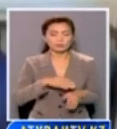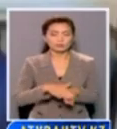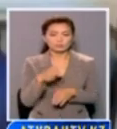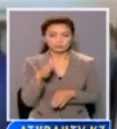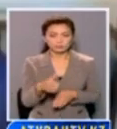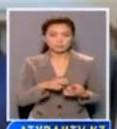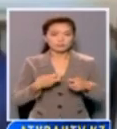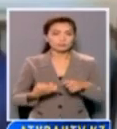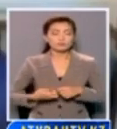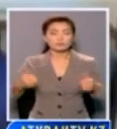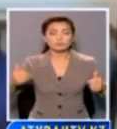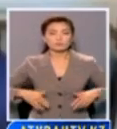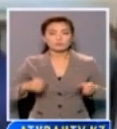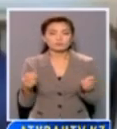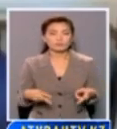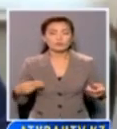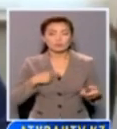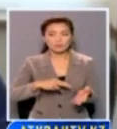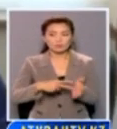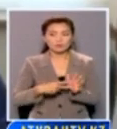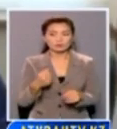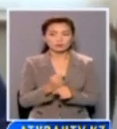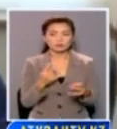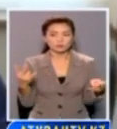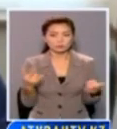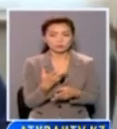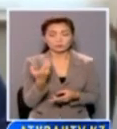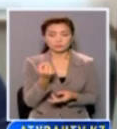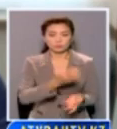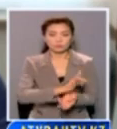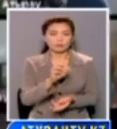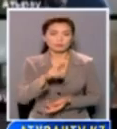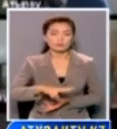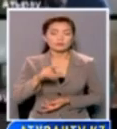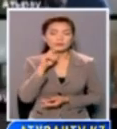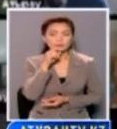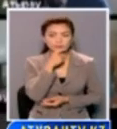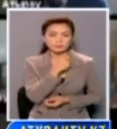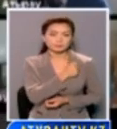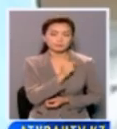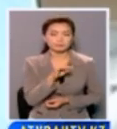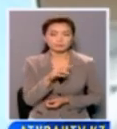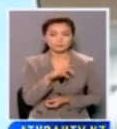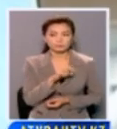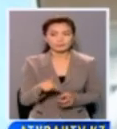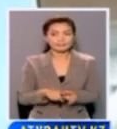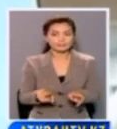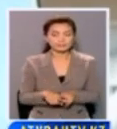кірісейік. Проблеманы шешу үшін нақты жоспар жасақталмақ. Сондай-ақ, облыстың экология жанашыры Арман